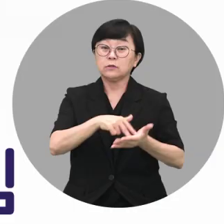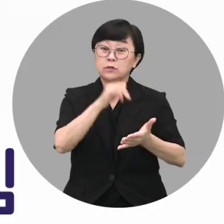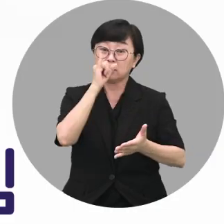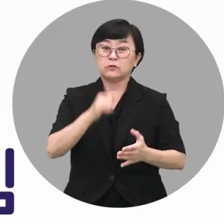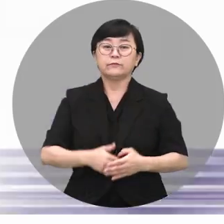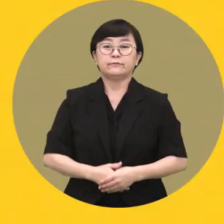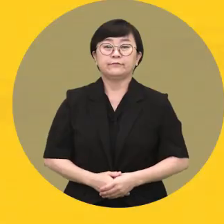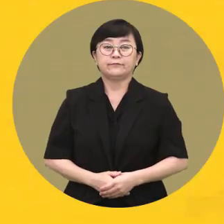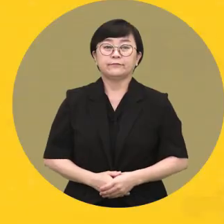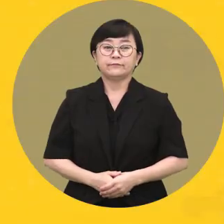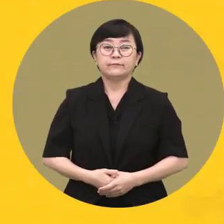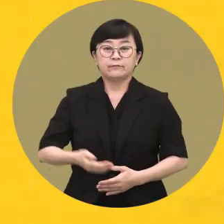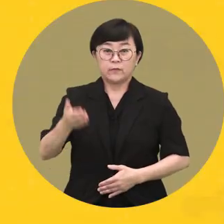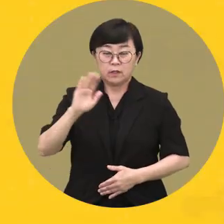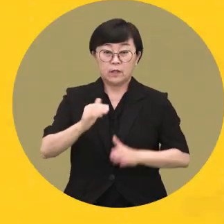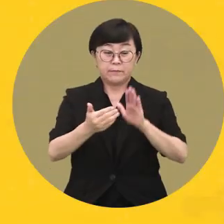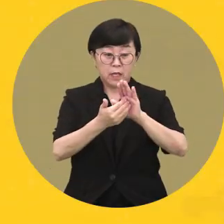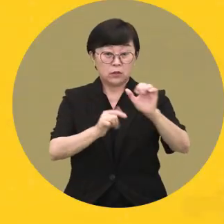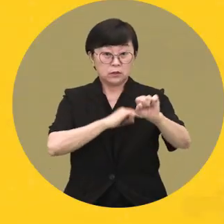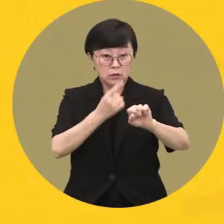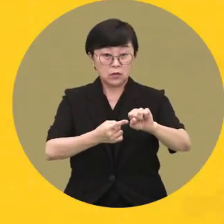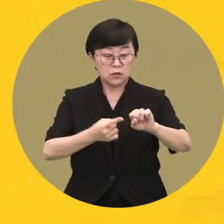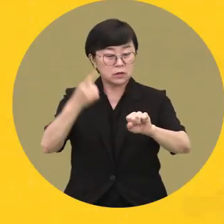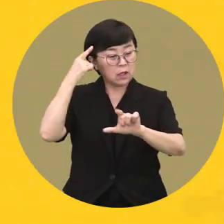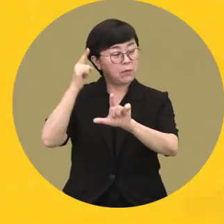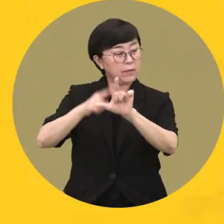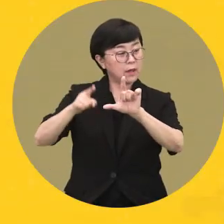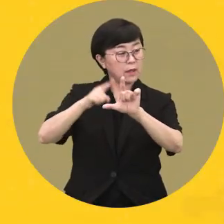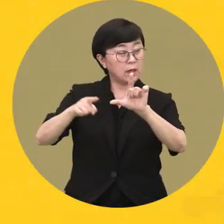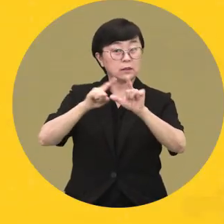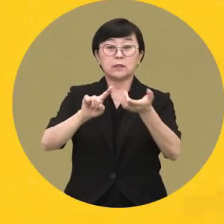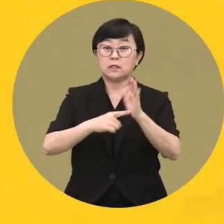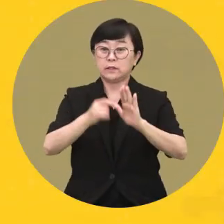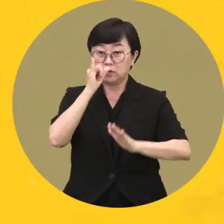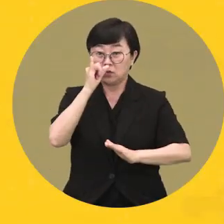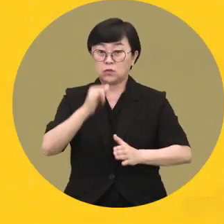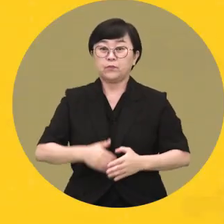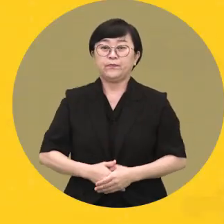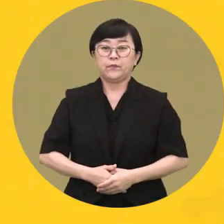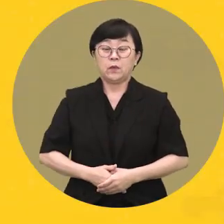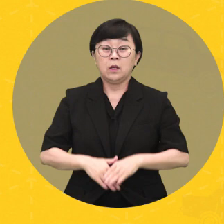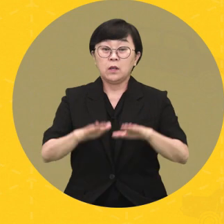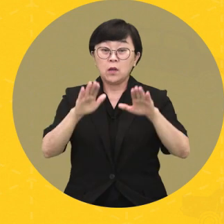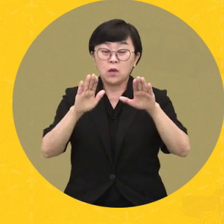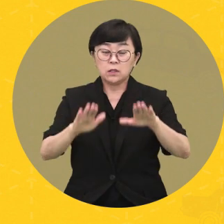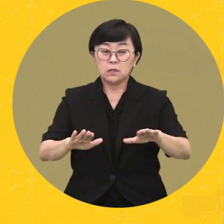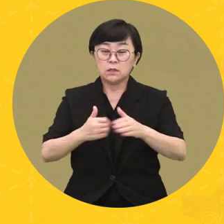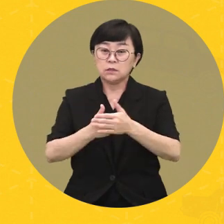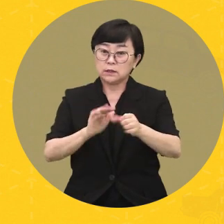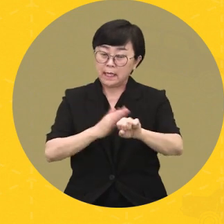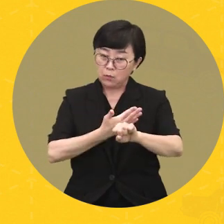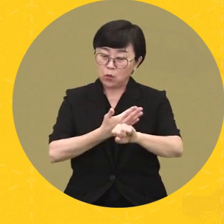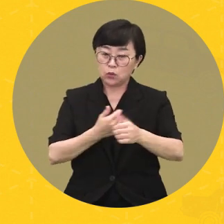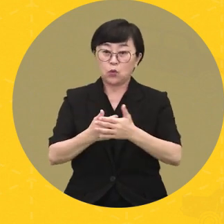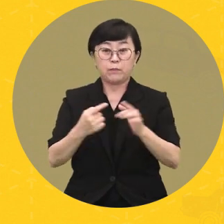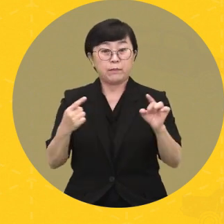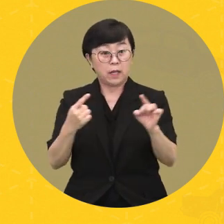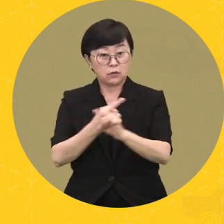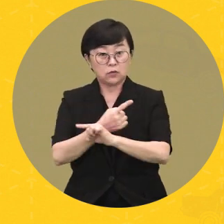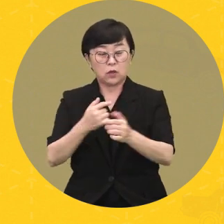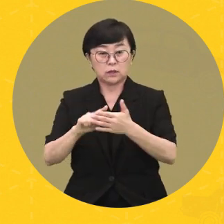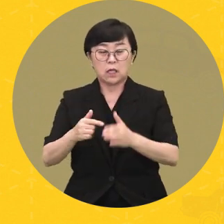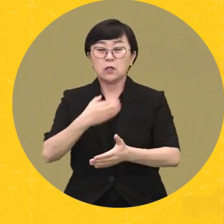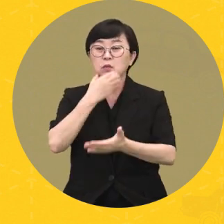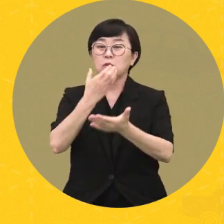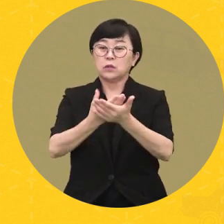있습니다. 그러나 방어기제는 무의식 수준에서 작용하는 것이기 때문에 현실을 왜곡하거나 변형 또는 기만할